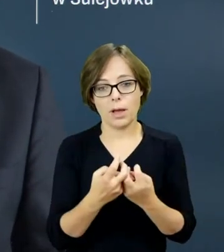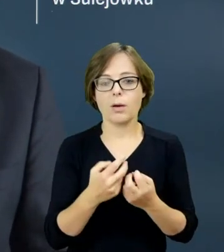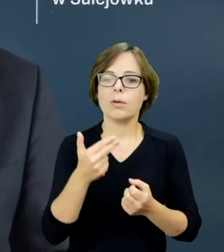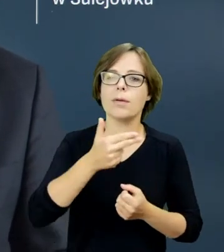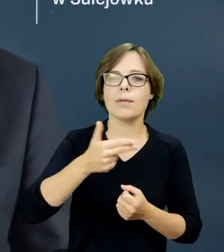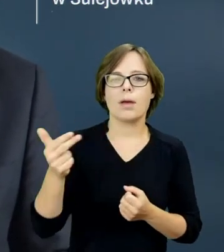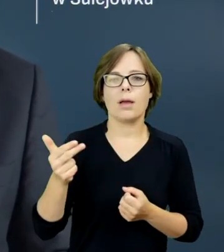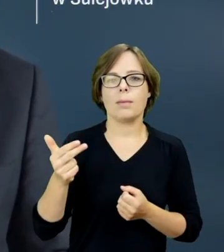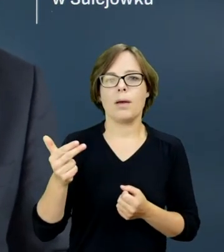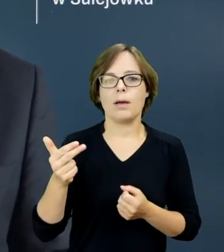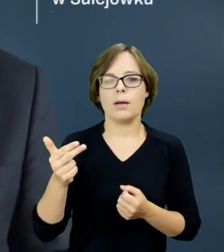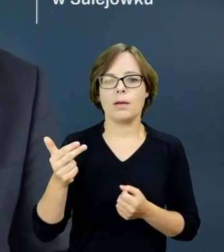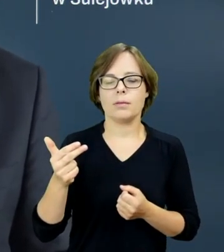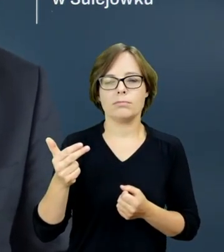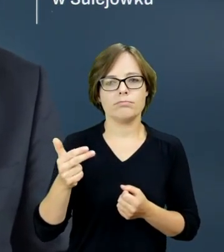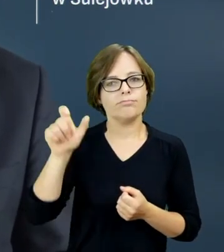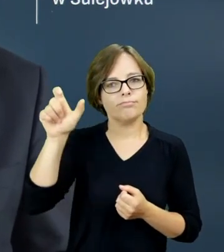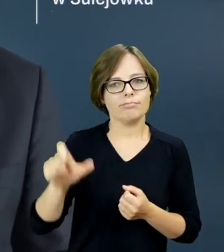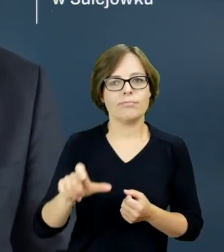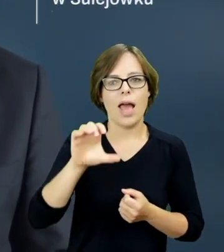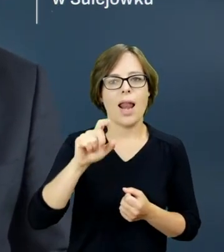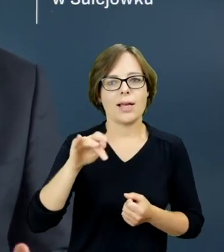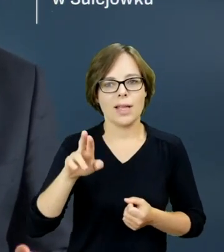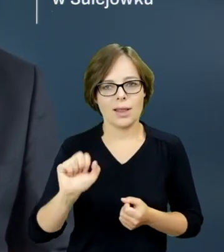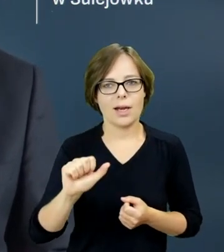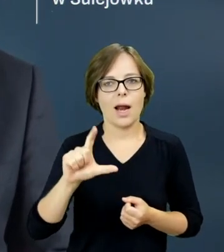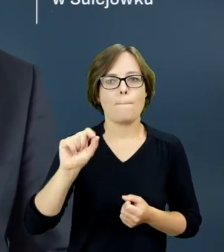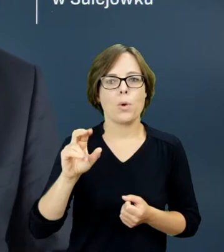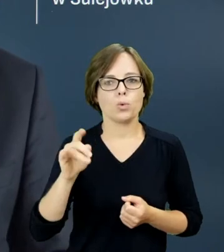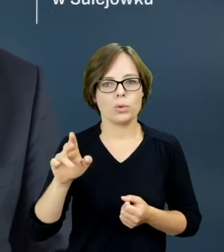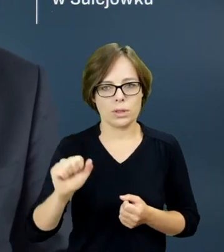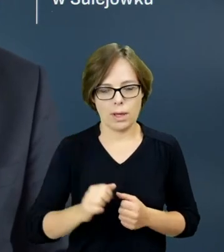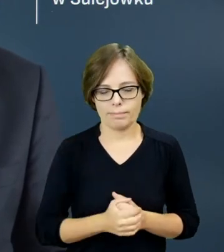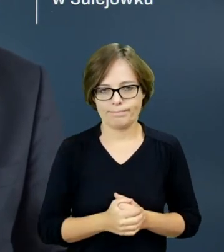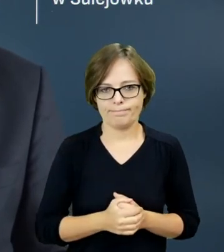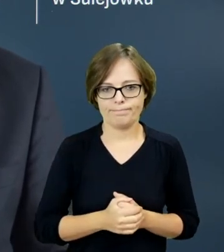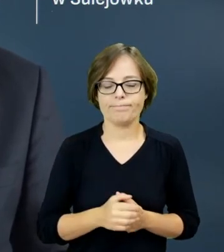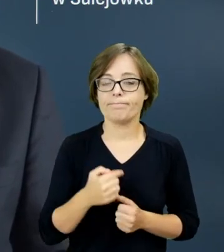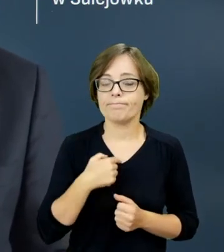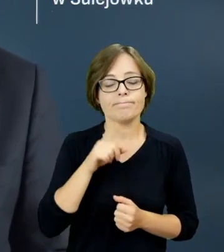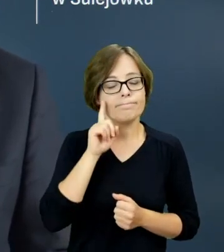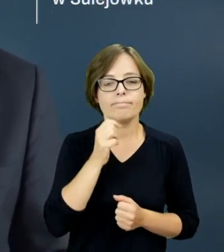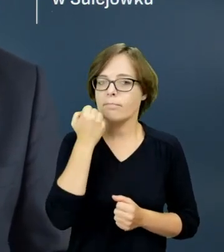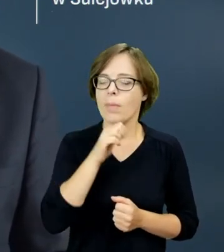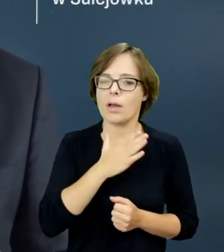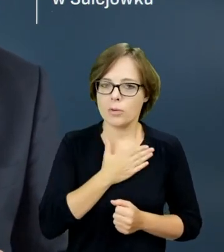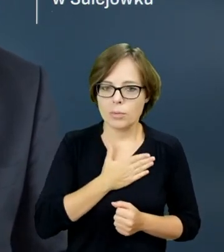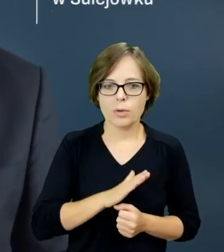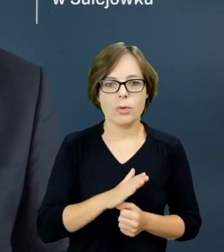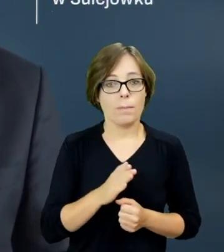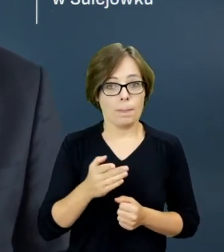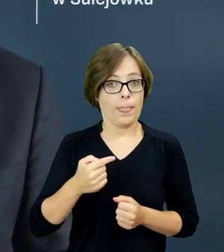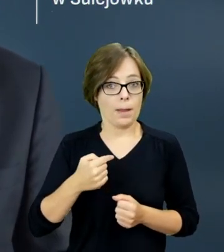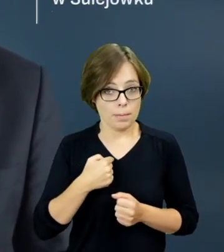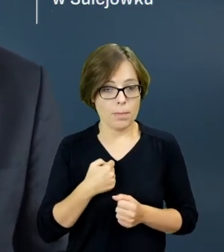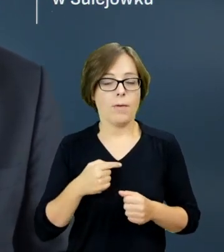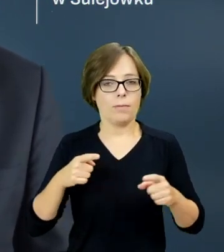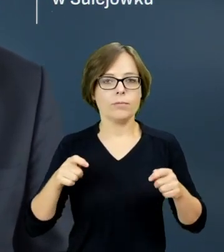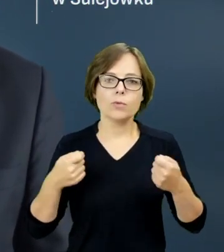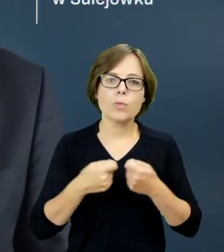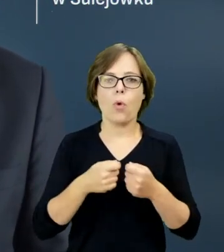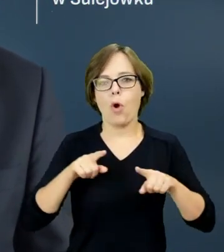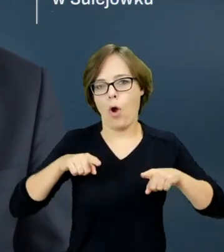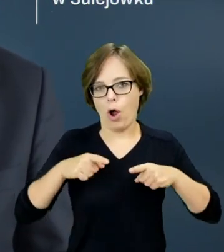poświęconemu Aleksandrze Piłsudskiej. Jest nam niezmiernie miło, że jesteśmy jednym z współorganizatorów